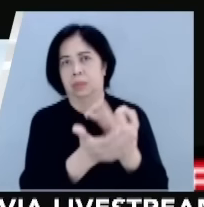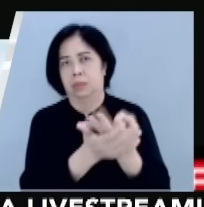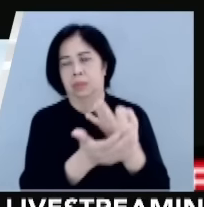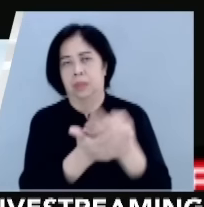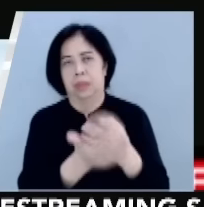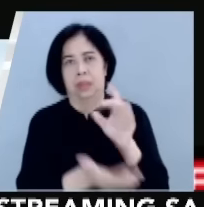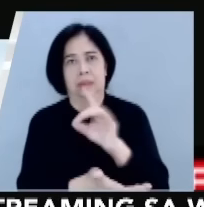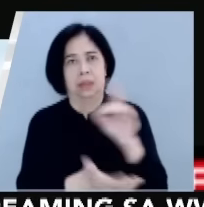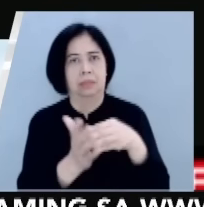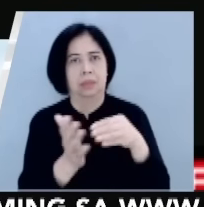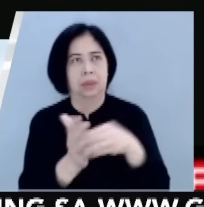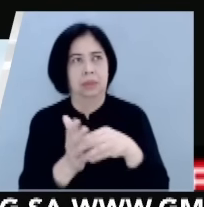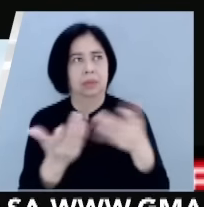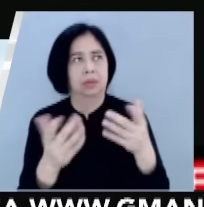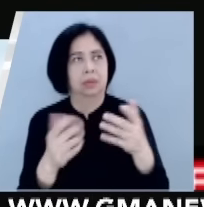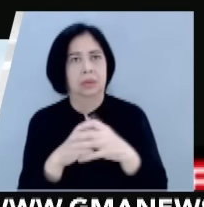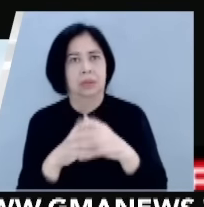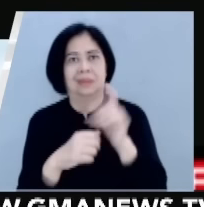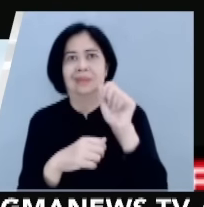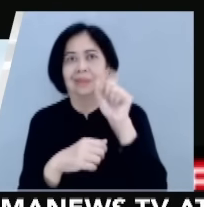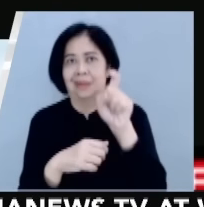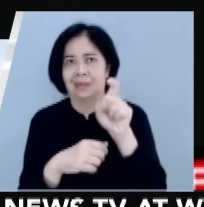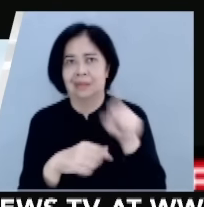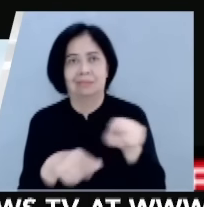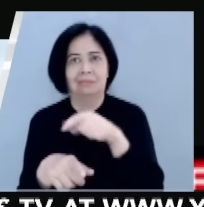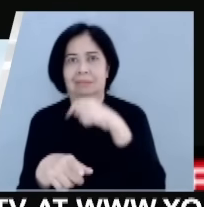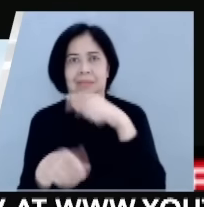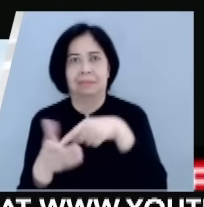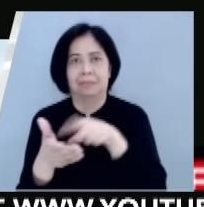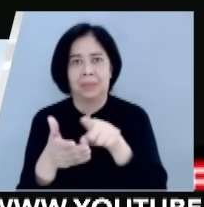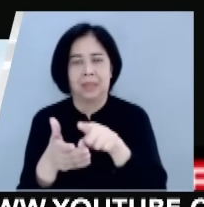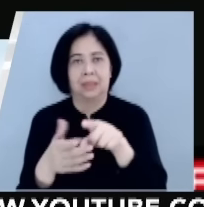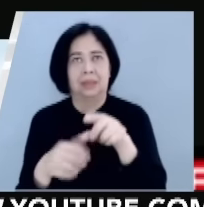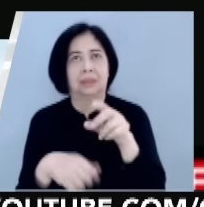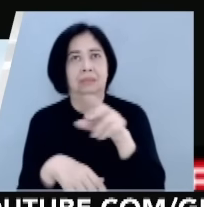in the form of taxes because they don't pay VAT,